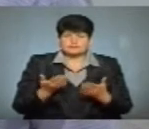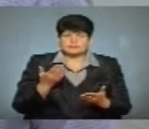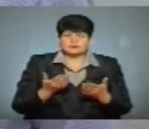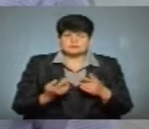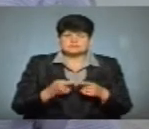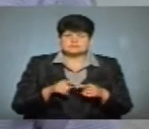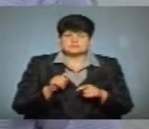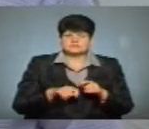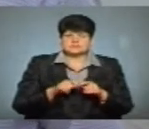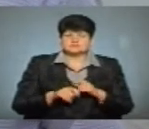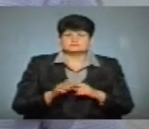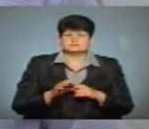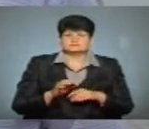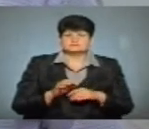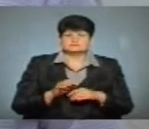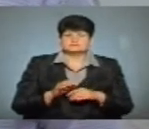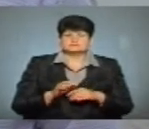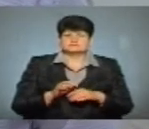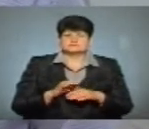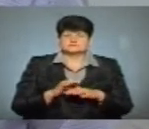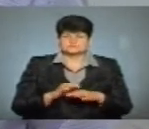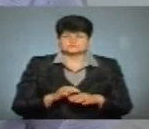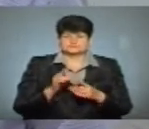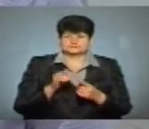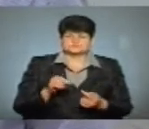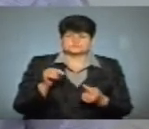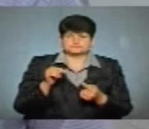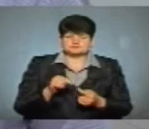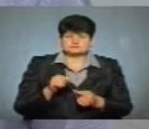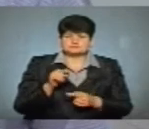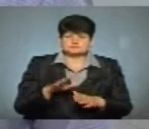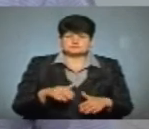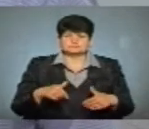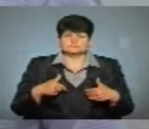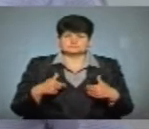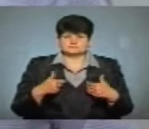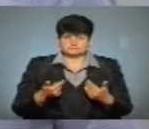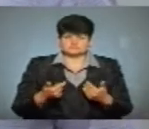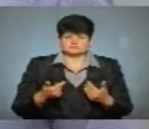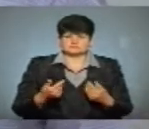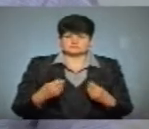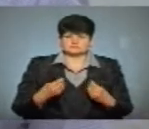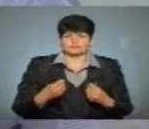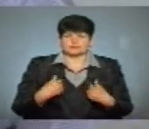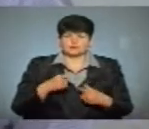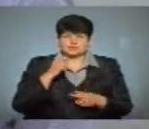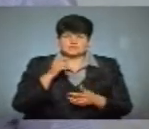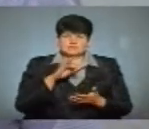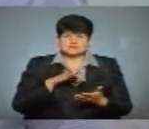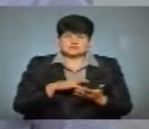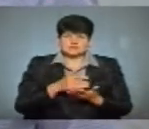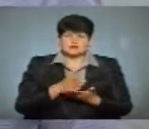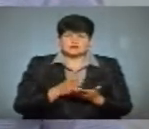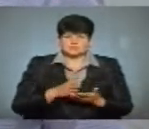ця перевірка відбувається відповідно до тих рекомендацій, які нам надіслані Українським центром оцінювання